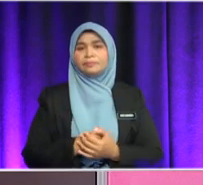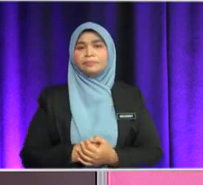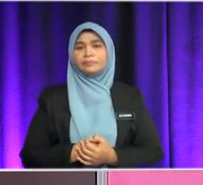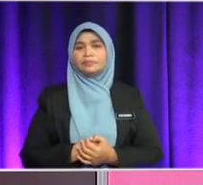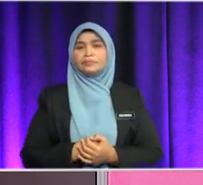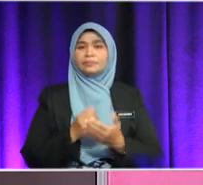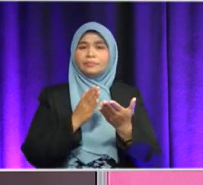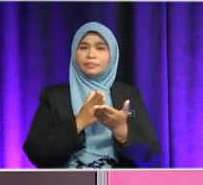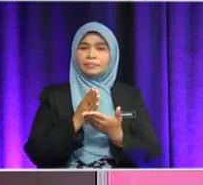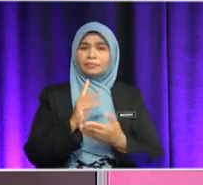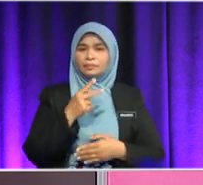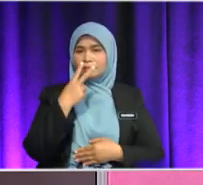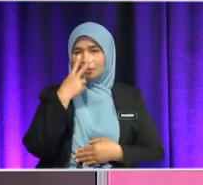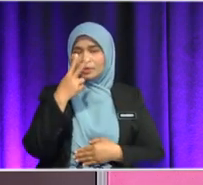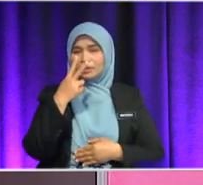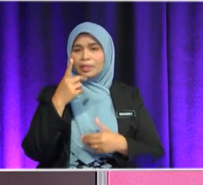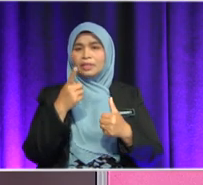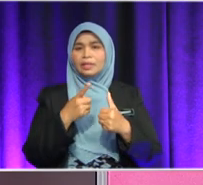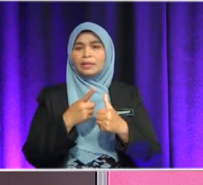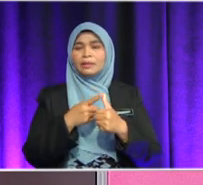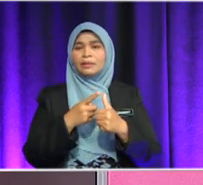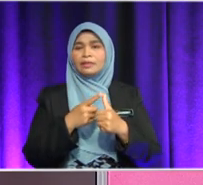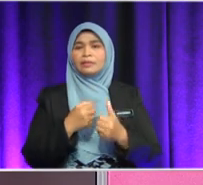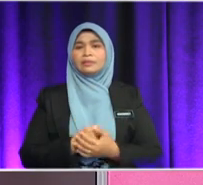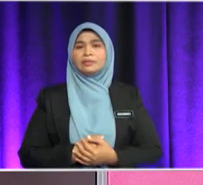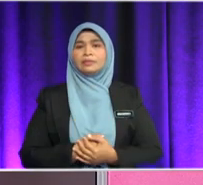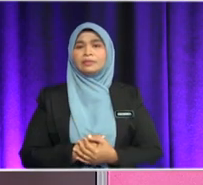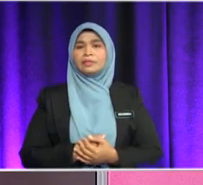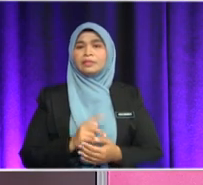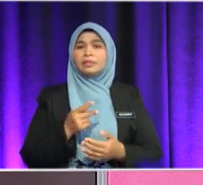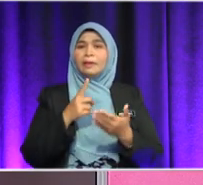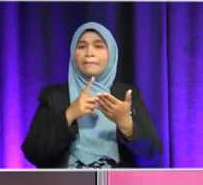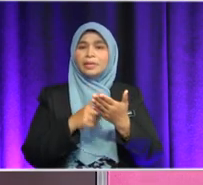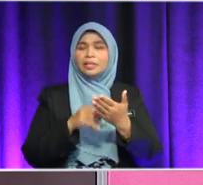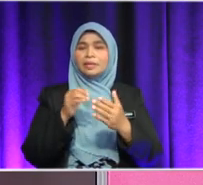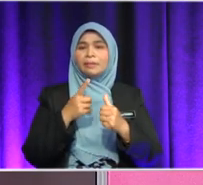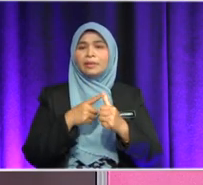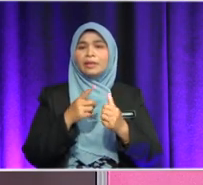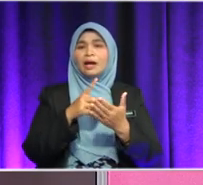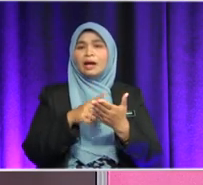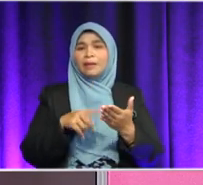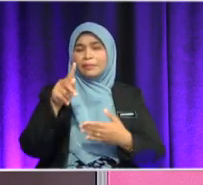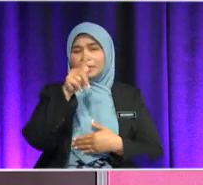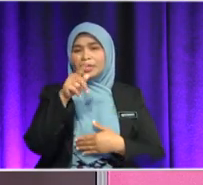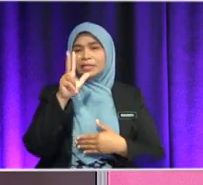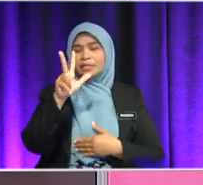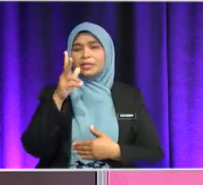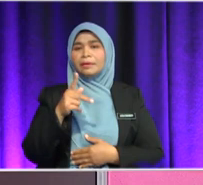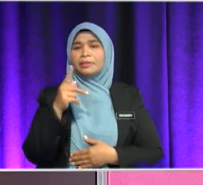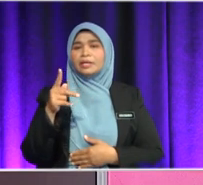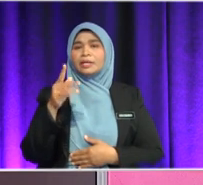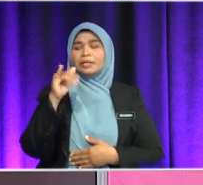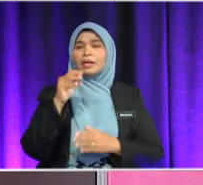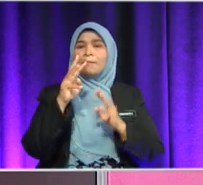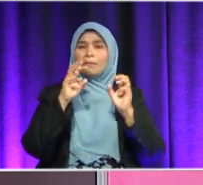seterusnya kita melihat yang pertama dulu Kita lihat dan kita bencan yang pertama Apakah tiga perkara